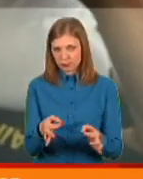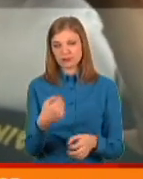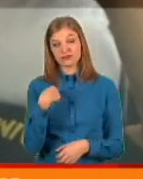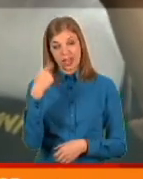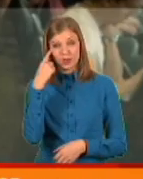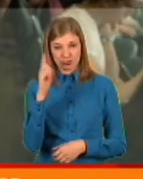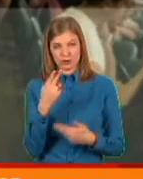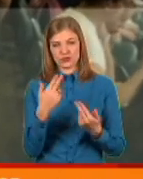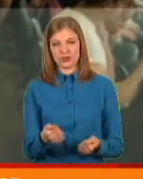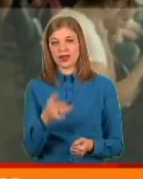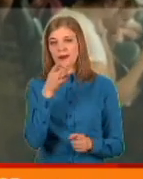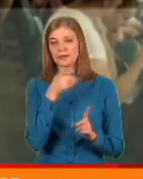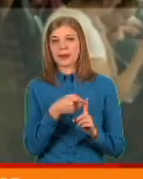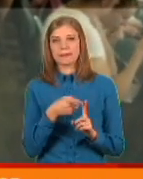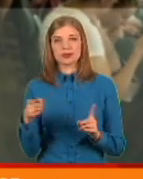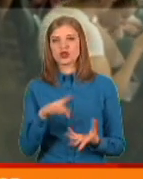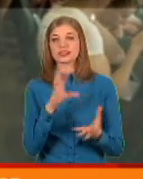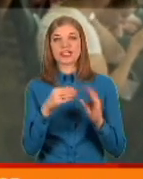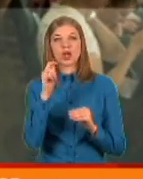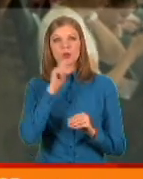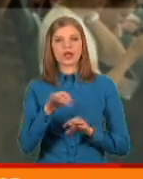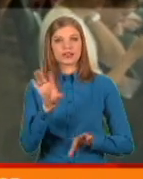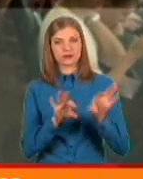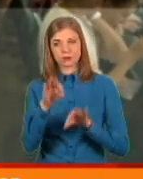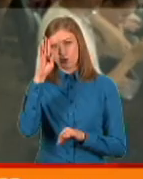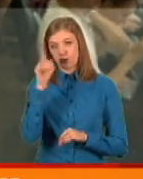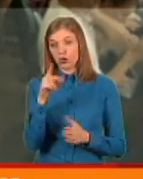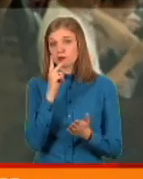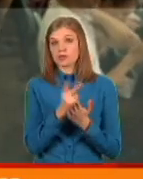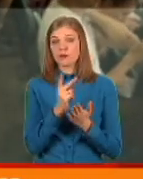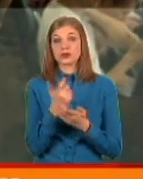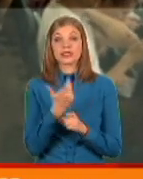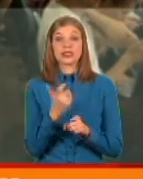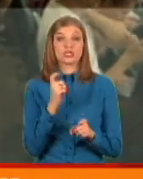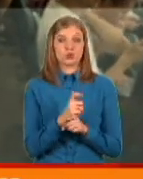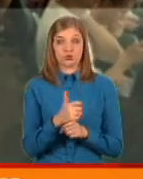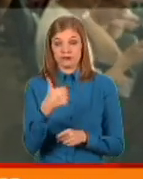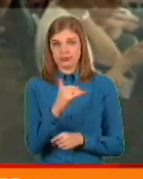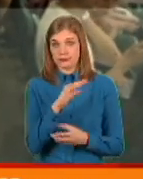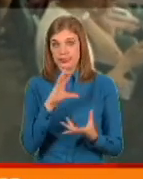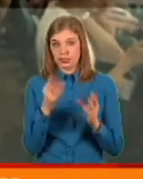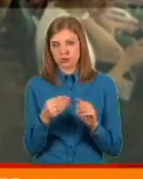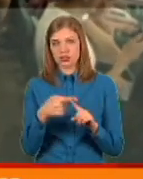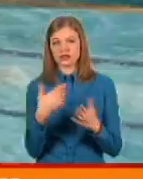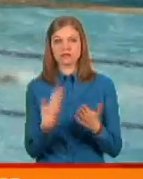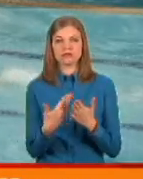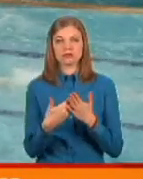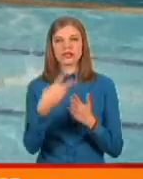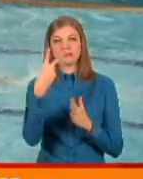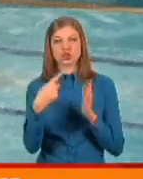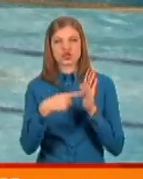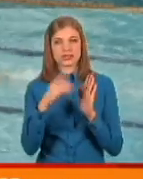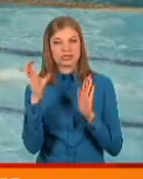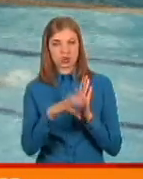Я думаю, що так. Да. Під час загальноукраїнського відбіру хлопці показали дуже рівні результати. Це біля